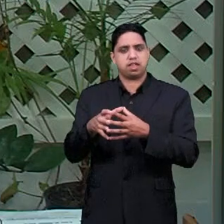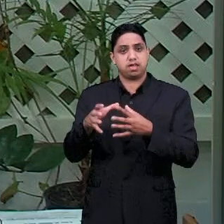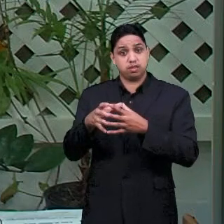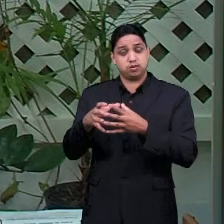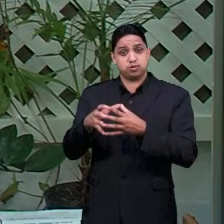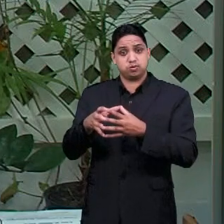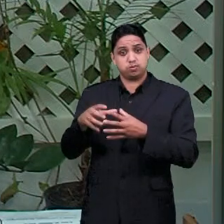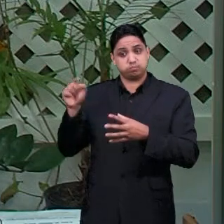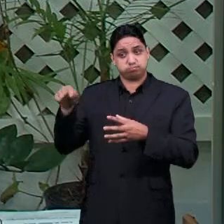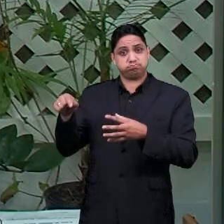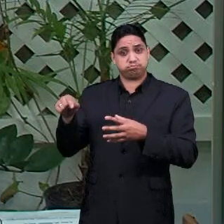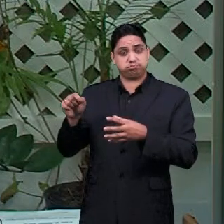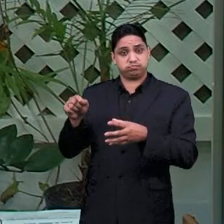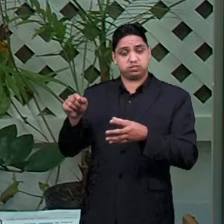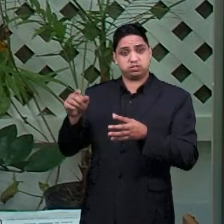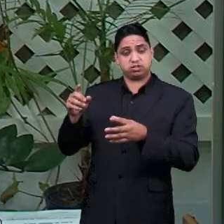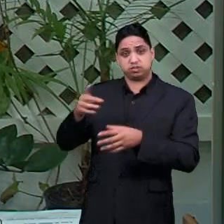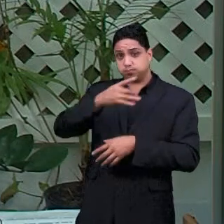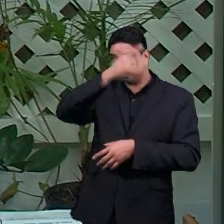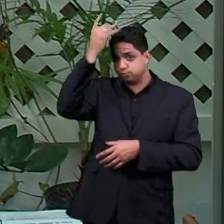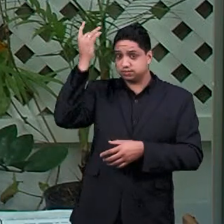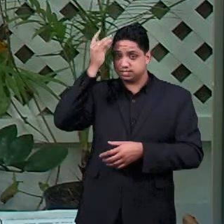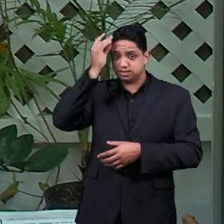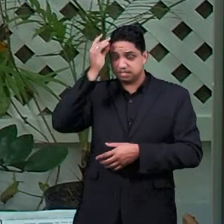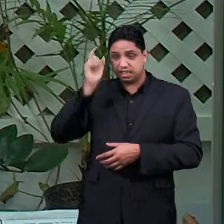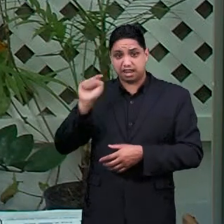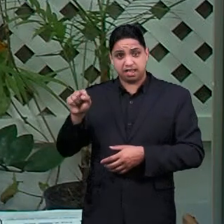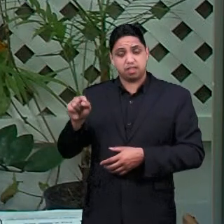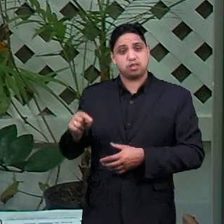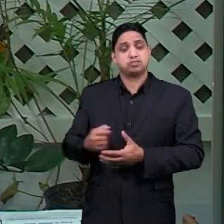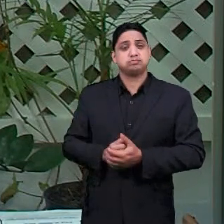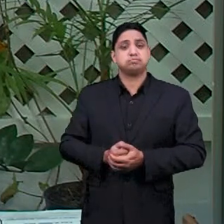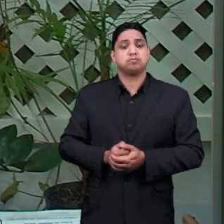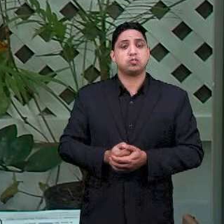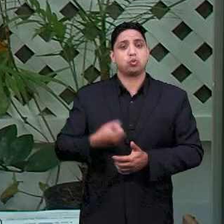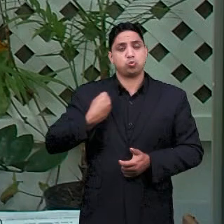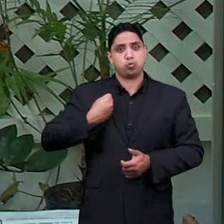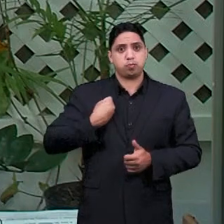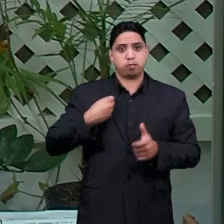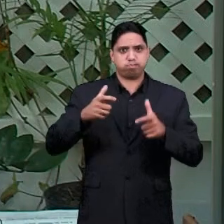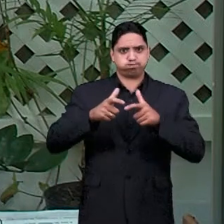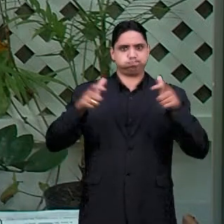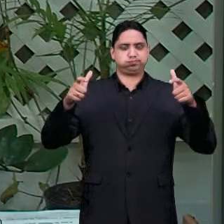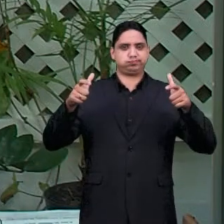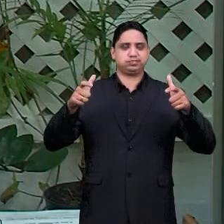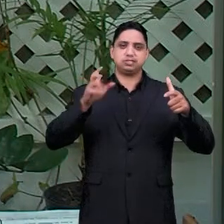groupe ici, dans l'état de Espírito Santo, avec un nombre